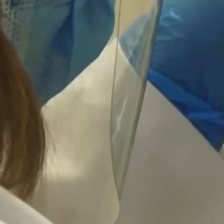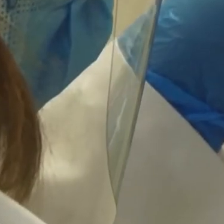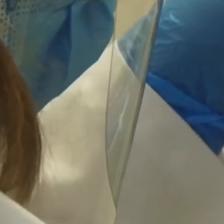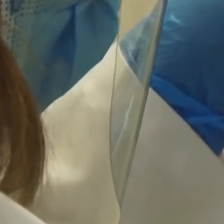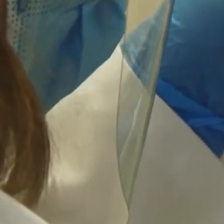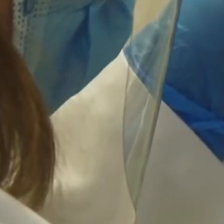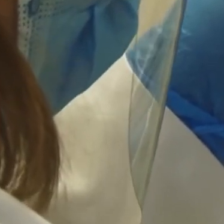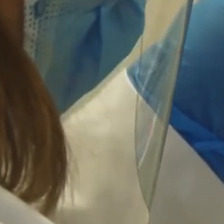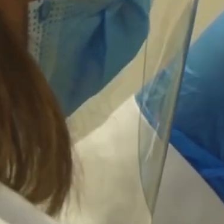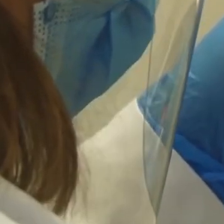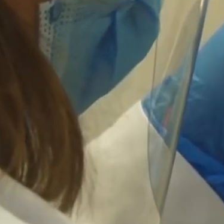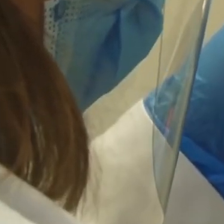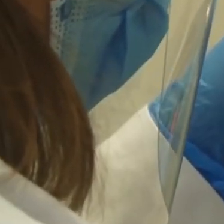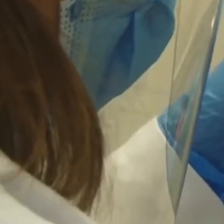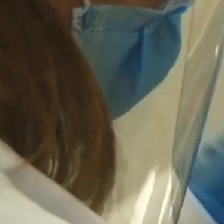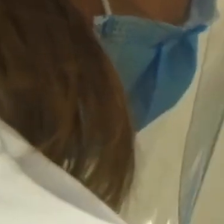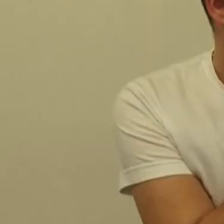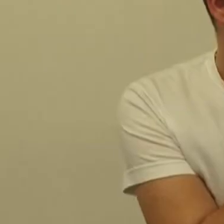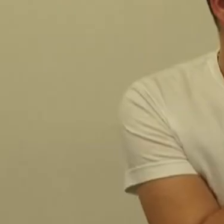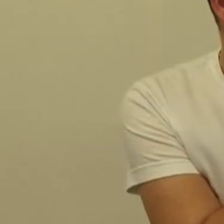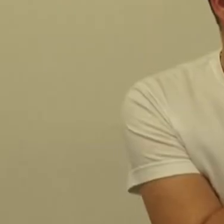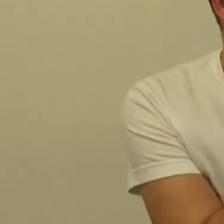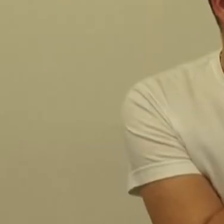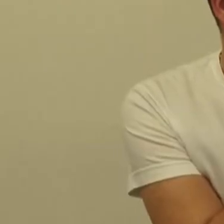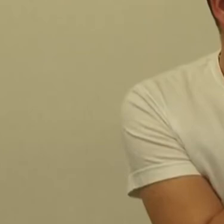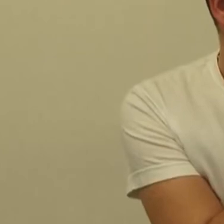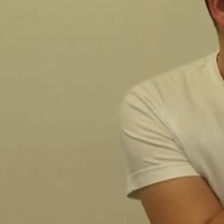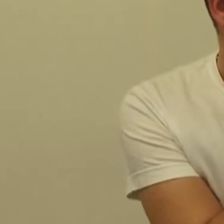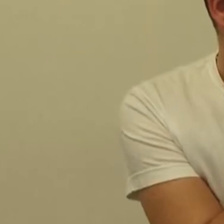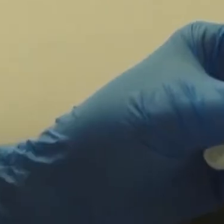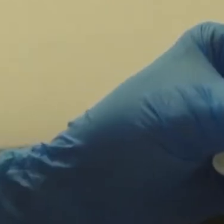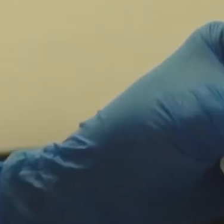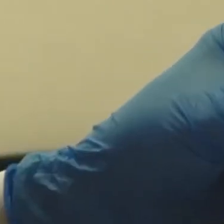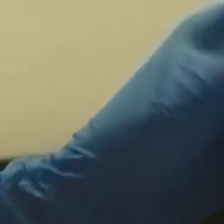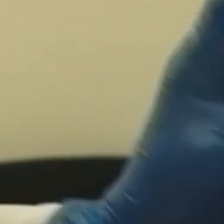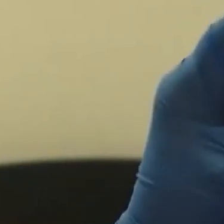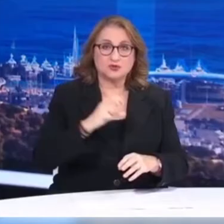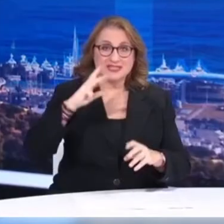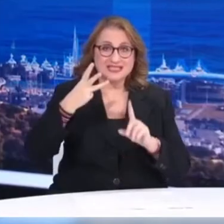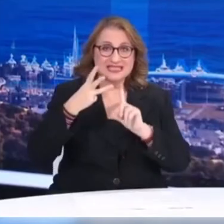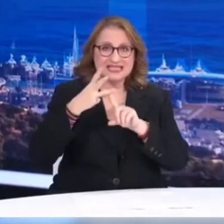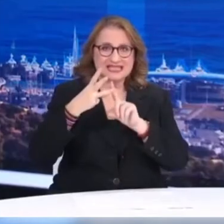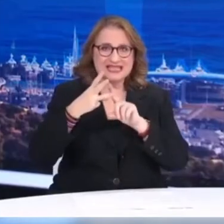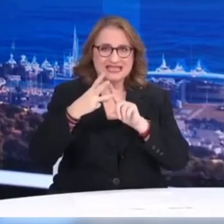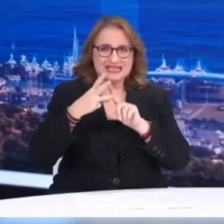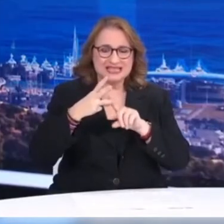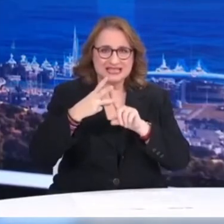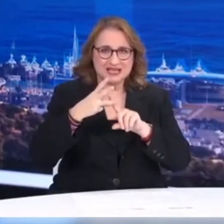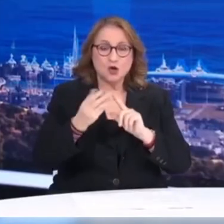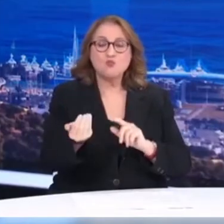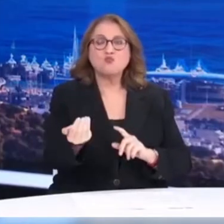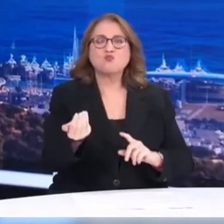την 3η δόση εμβολιασμού για όλους, όπως ανακοίνωσε ο Γενικός Γραμματέας Πρωτοβάθμιας Φροντίδας Υγείας Μάριος Θεμιστοκλέους. Χορήγηση της